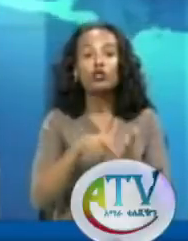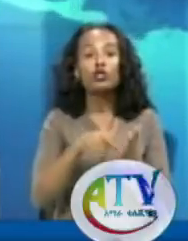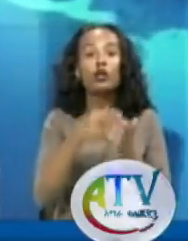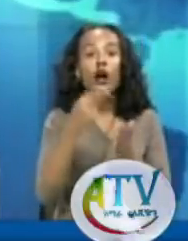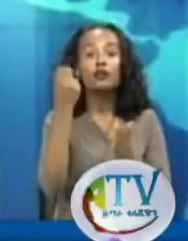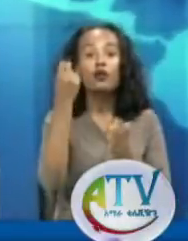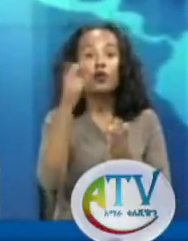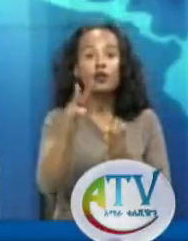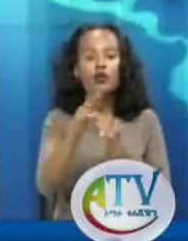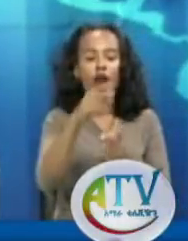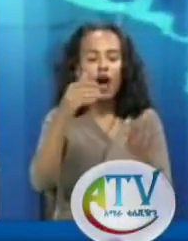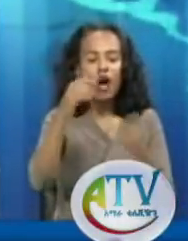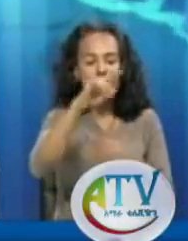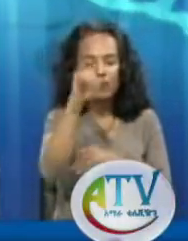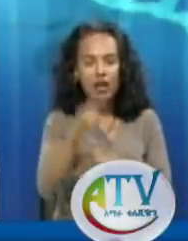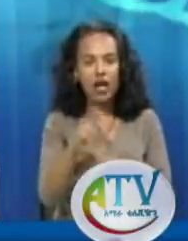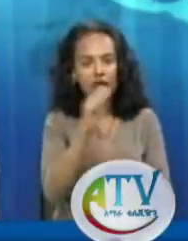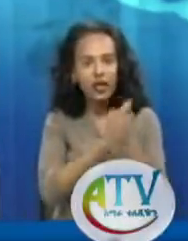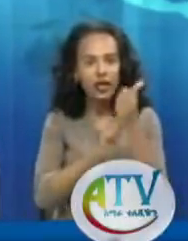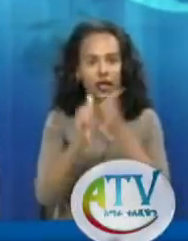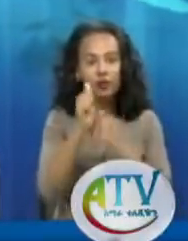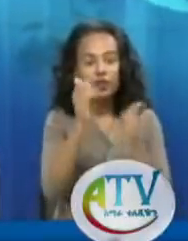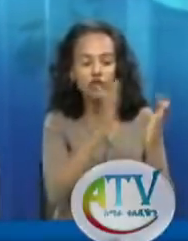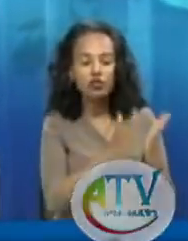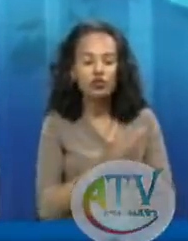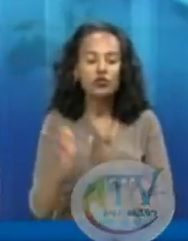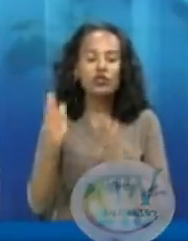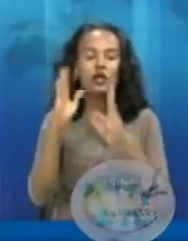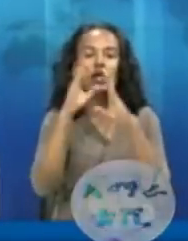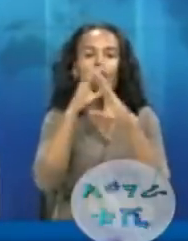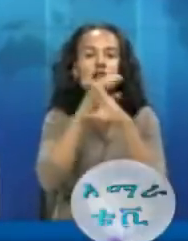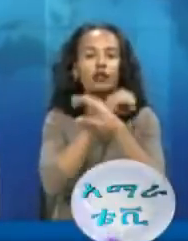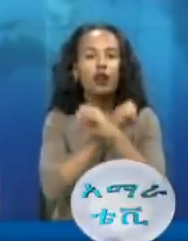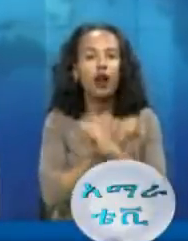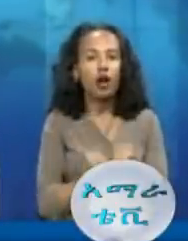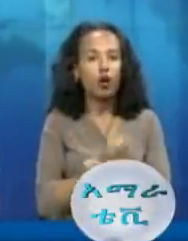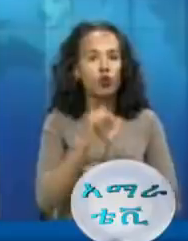በ2012 አስፈላጊ ቅድመ ዝግጅቶች እንዲጠናቀቁ